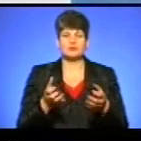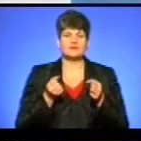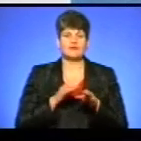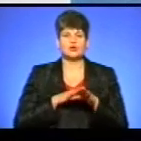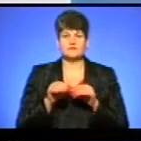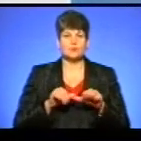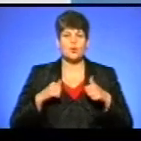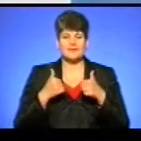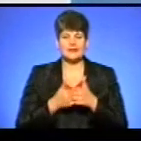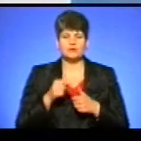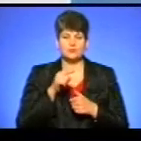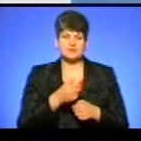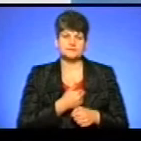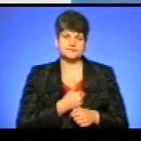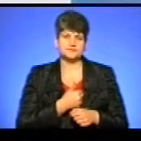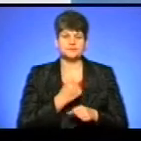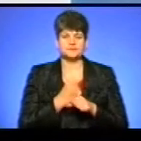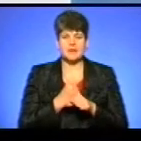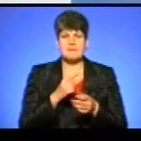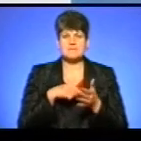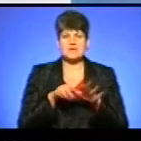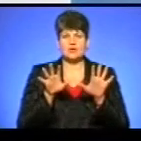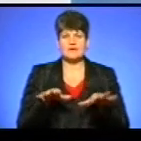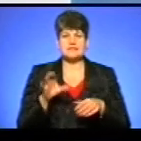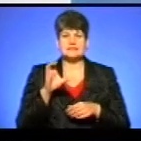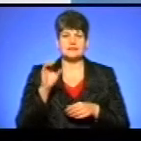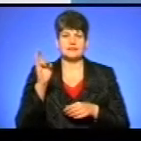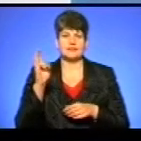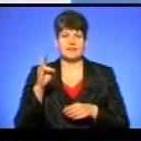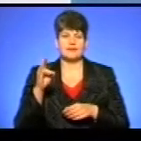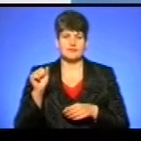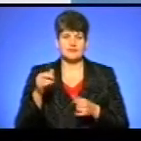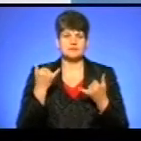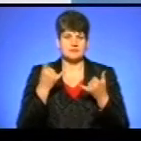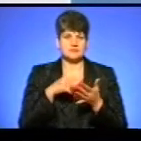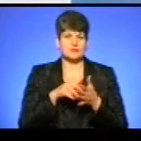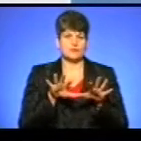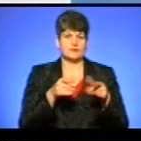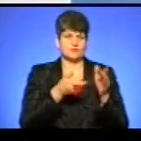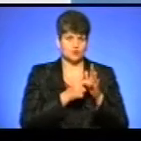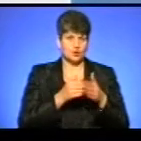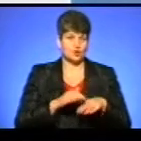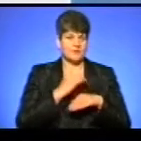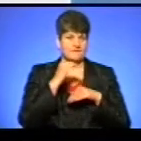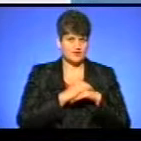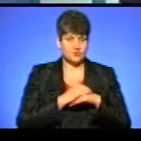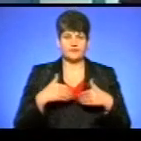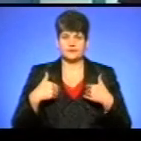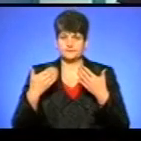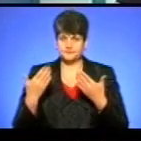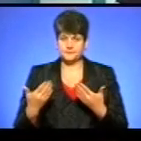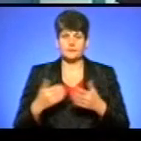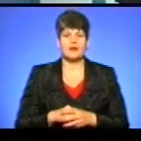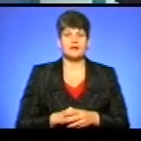виконавчим комітетом. Його ініціював міський голова Сергій Надал. Наразі міський голова у нашій студії. Доброго вечора. Доброго вечора. Вітаю вас.